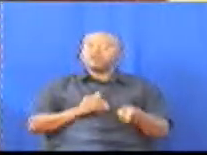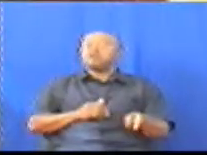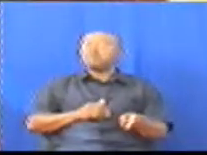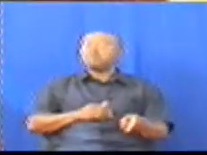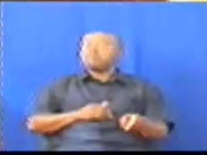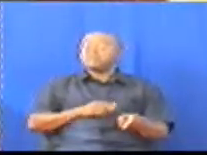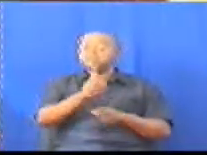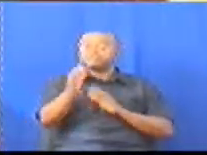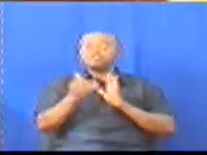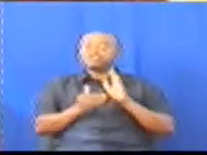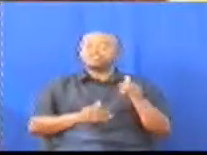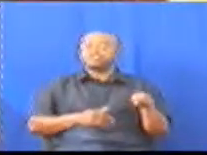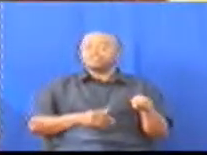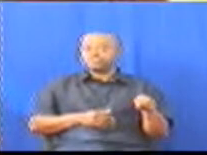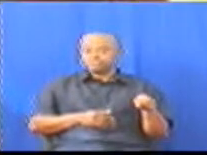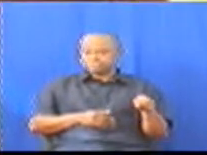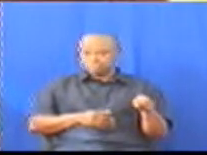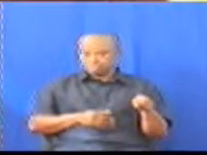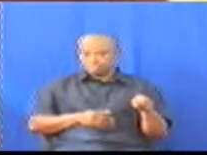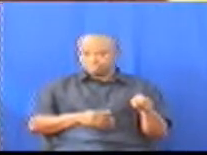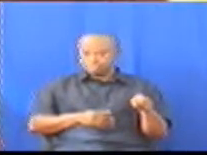kwamba